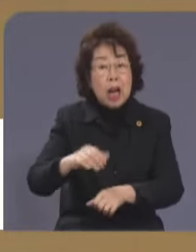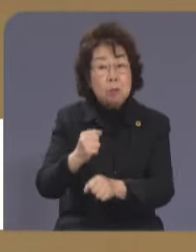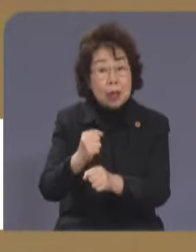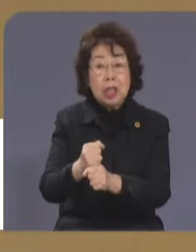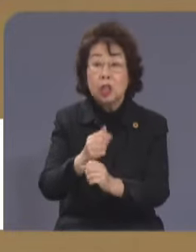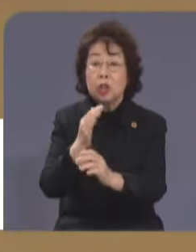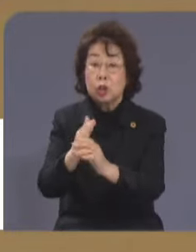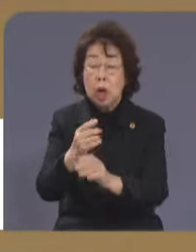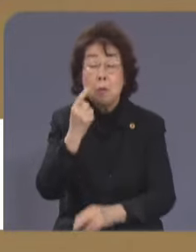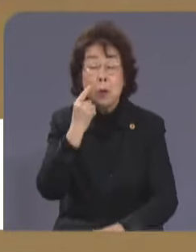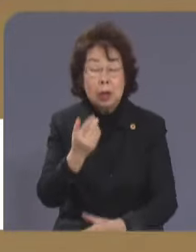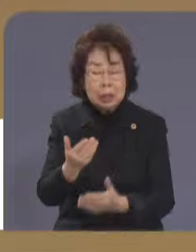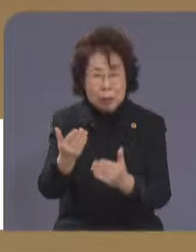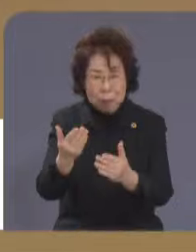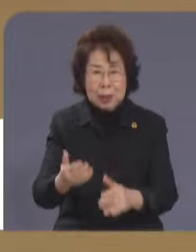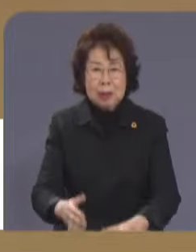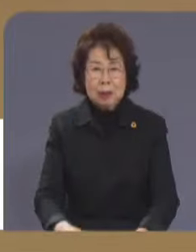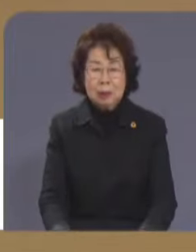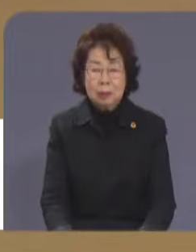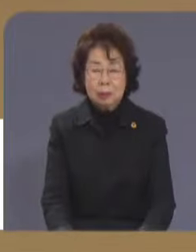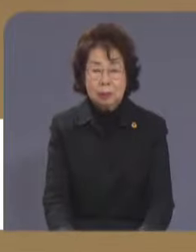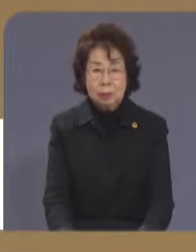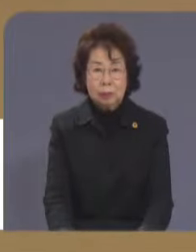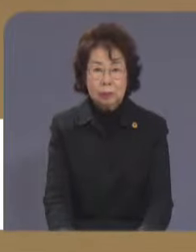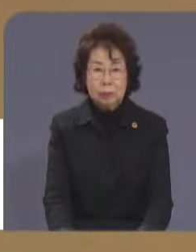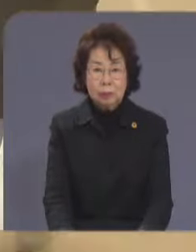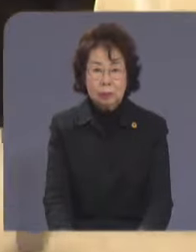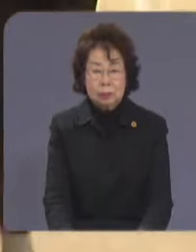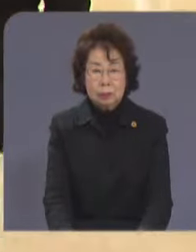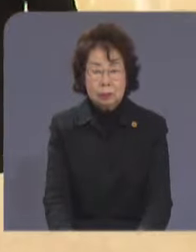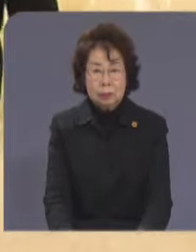있습니다. 최재훈 기자가 보도합니다.